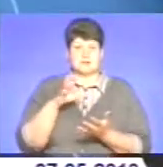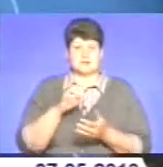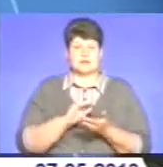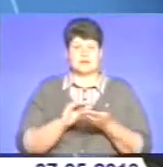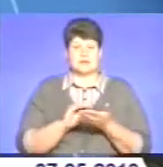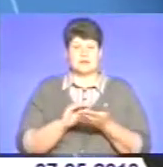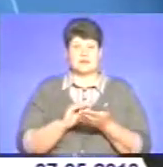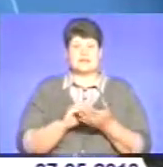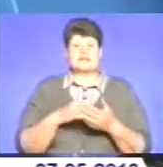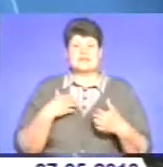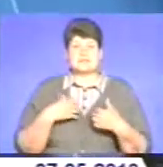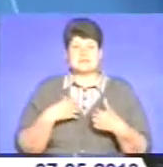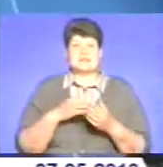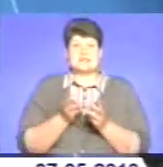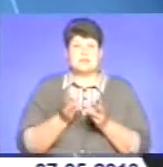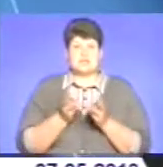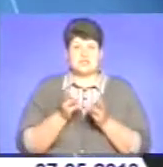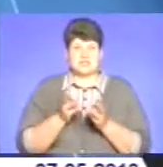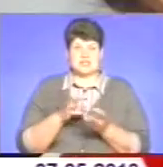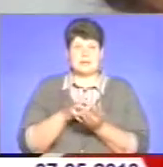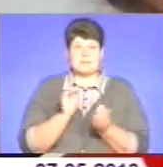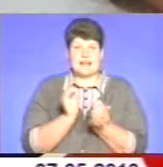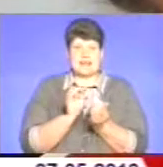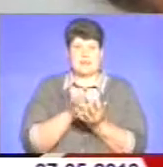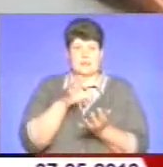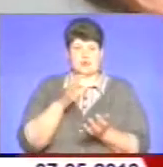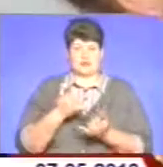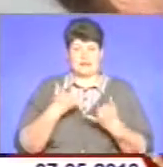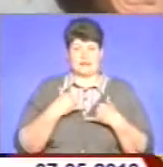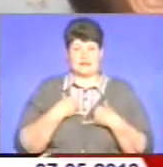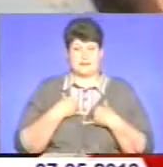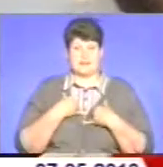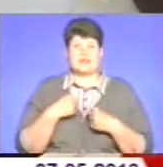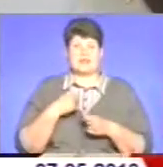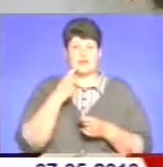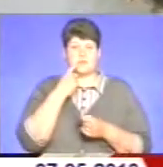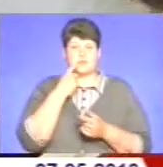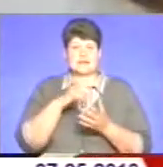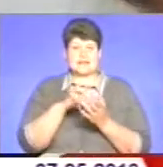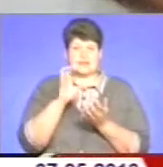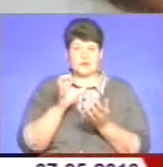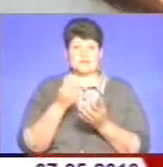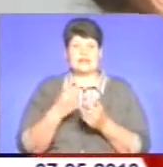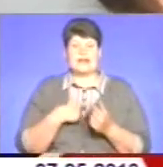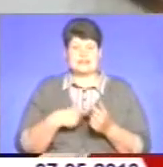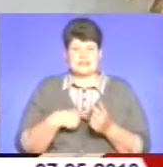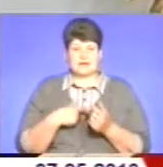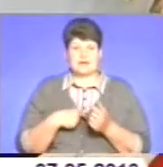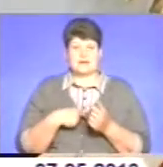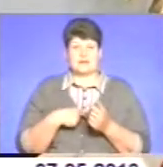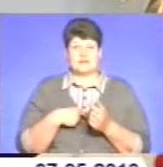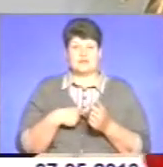спишіть маленьку пасушку для нас. Я ту писанку для себе, для